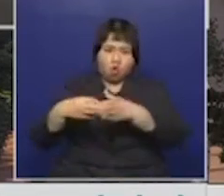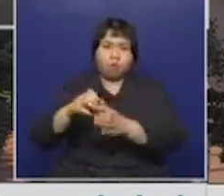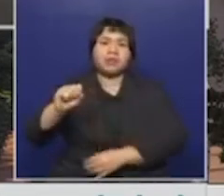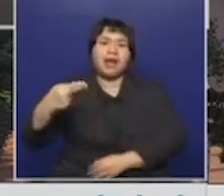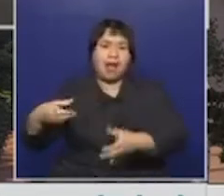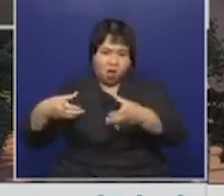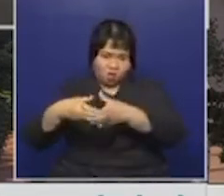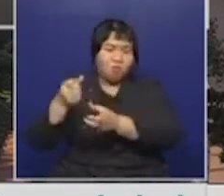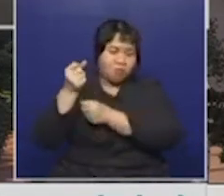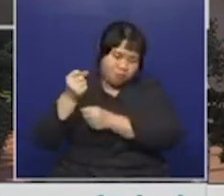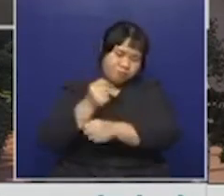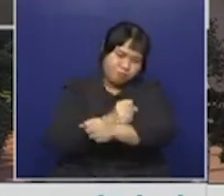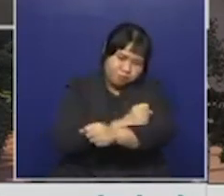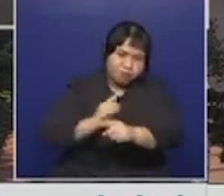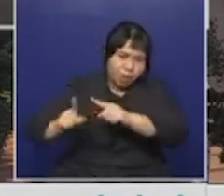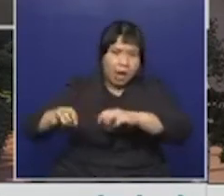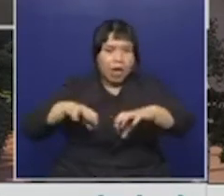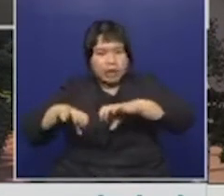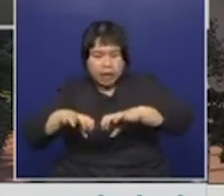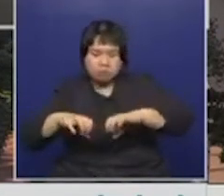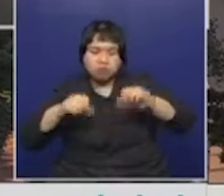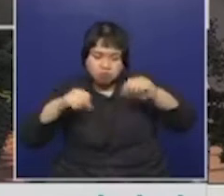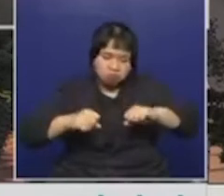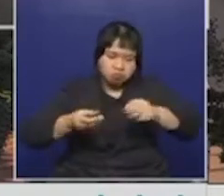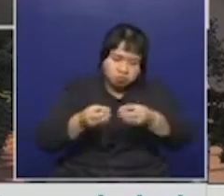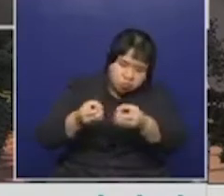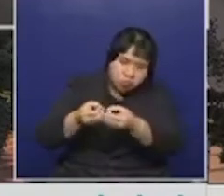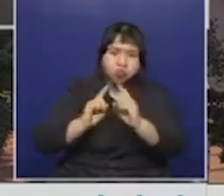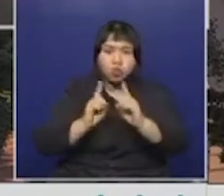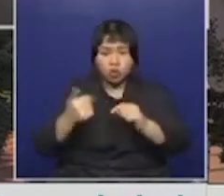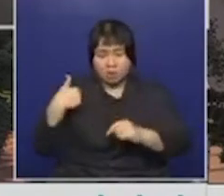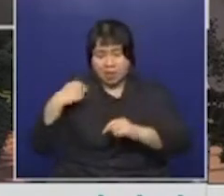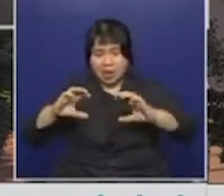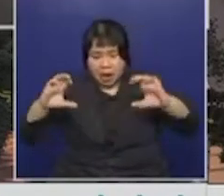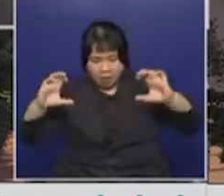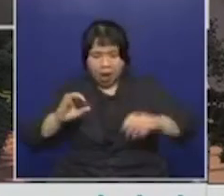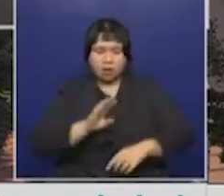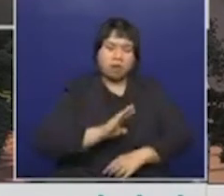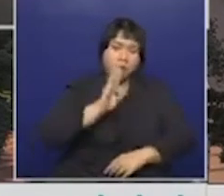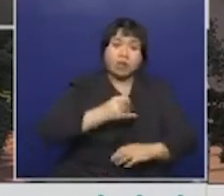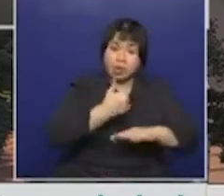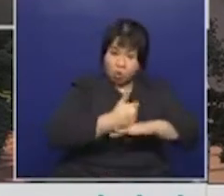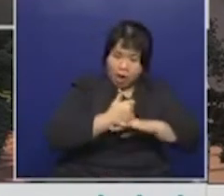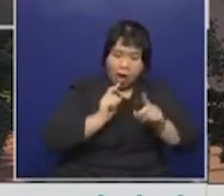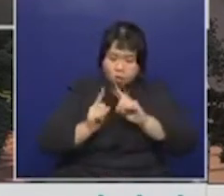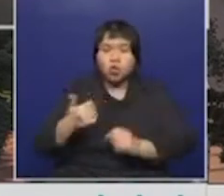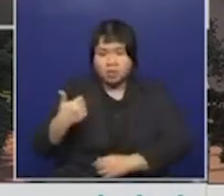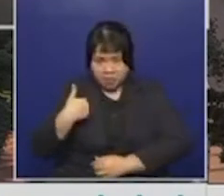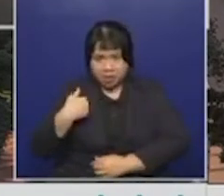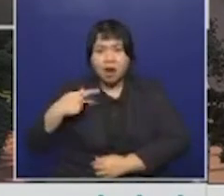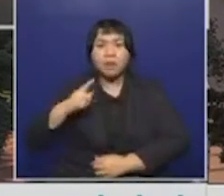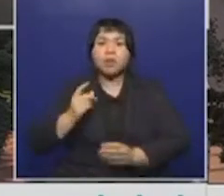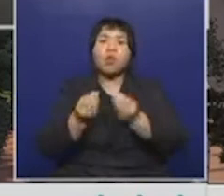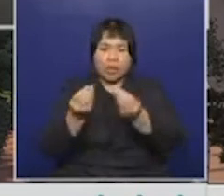ได้ใช้พลังร่วมกันในการจัดระเบียบเจรจาต่อรองโดยมีส่วนร่วมกับรัฐบาลและนายจ้างเพื่อประโยชน์ของคนทำงาน